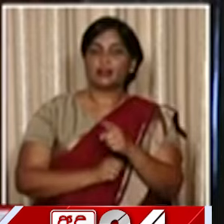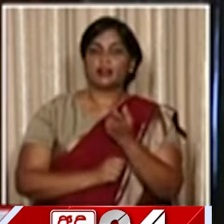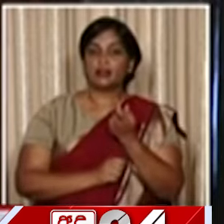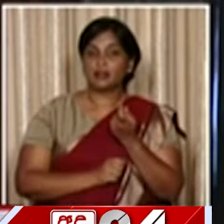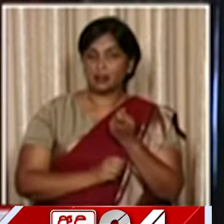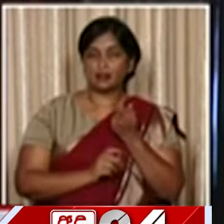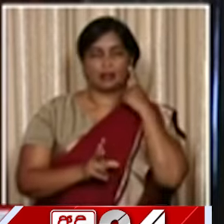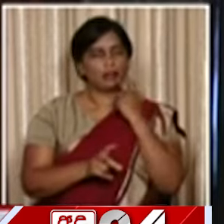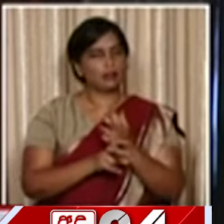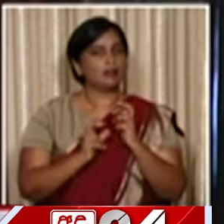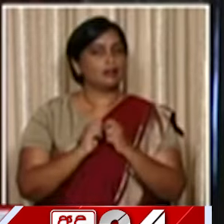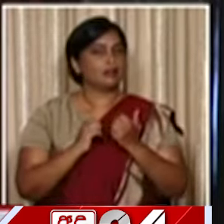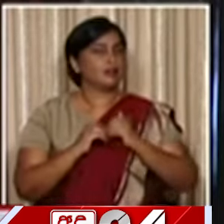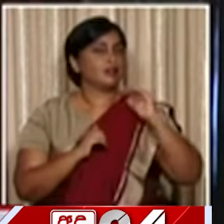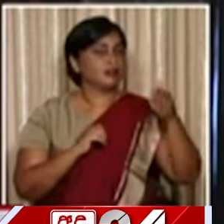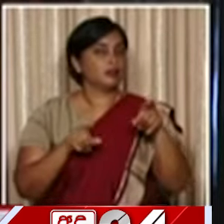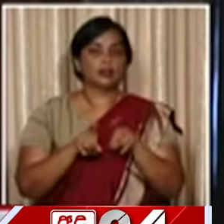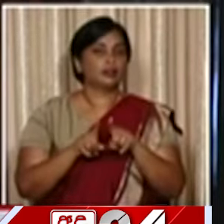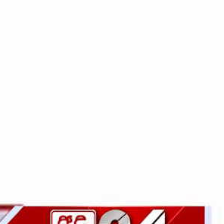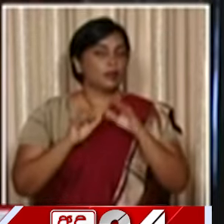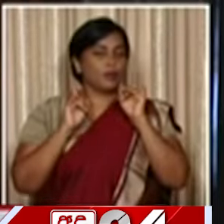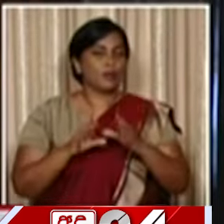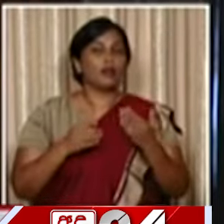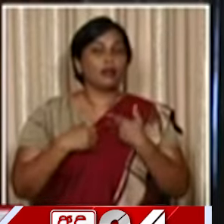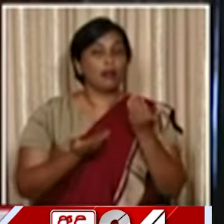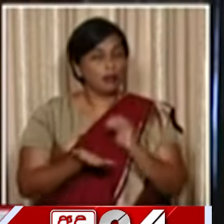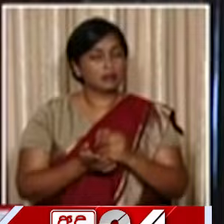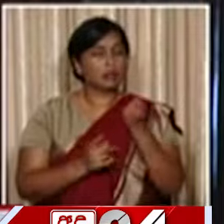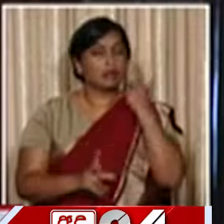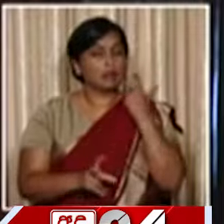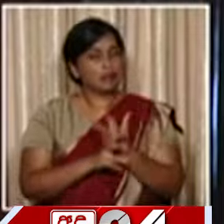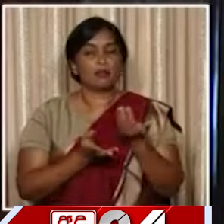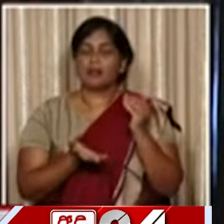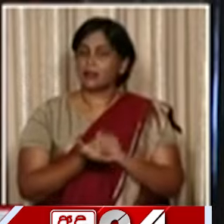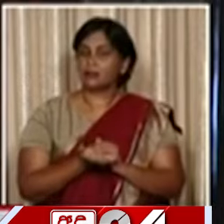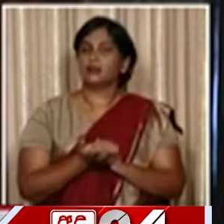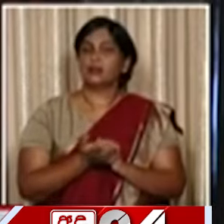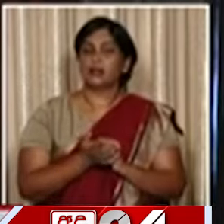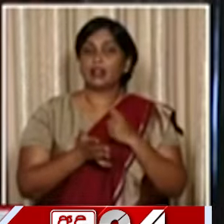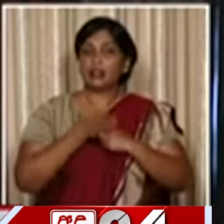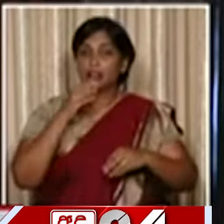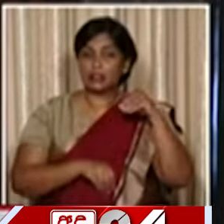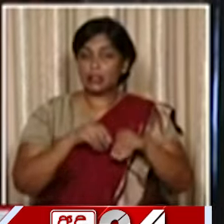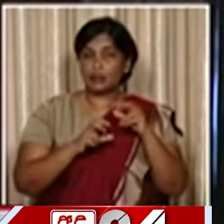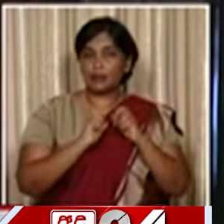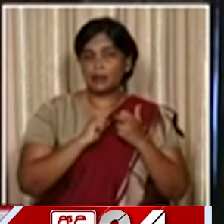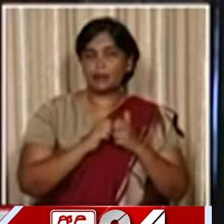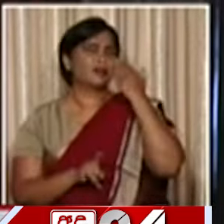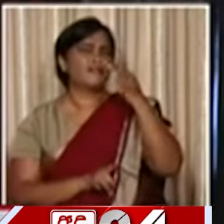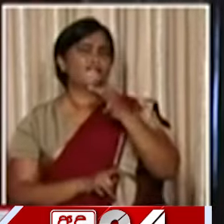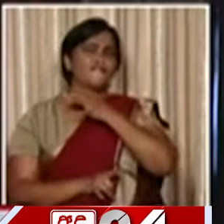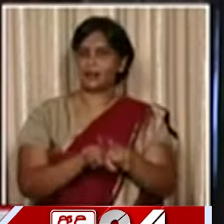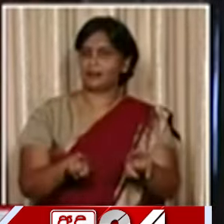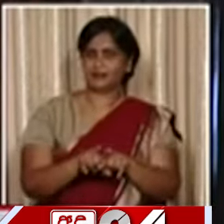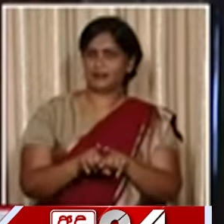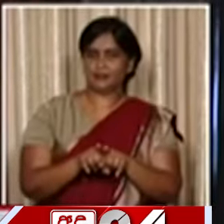ekonomi krisis එකෙන් එළියට යන එක නෙමෙයි අපි කරමින් ඉන්නේ ekonomi krisis එක වහන්න political krisis එකක් හදමින් ඉන්නවා